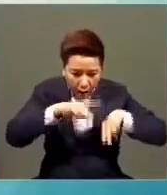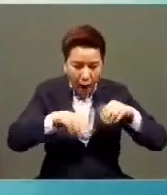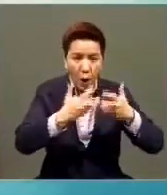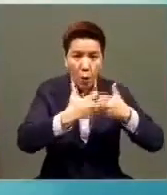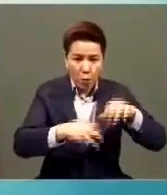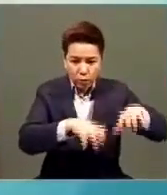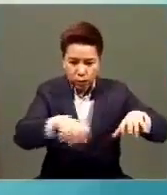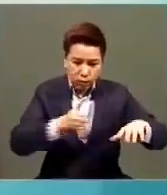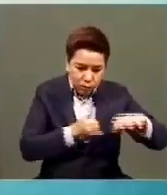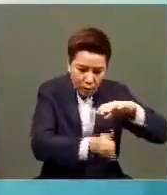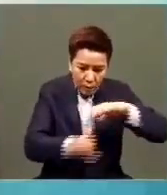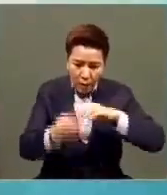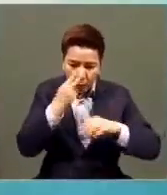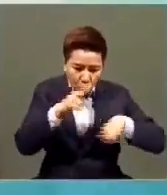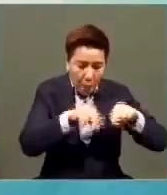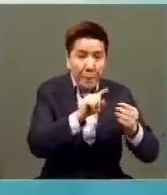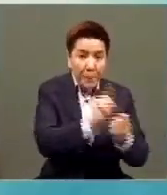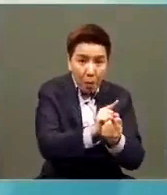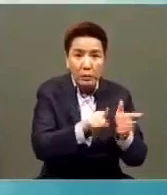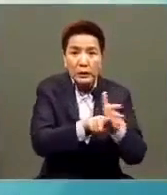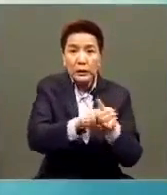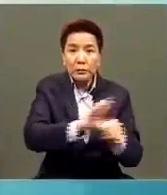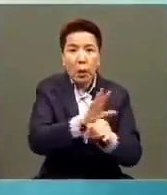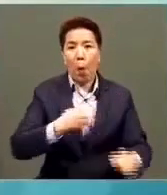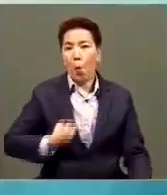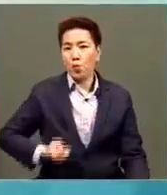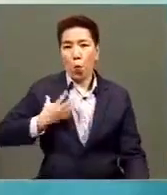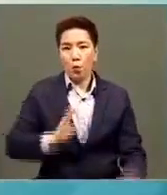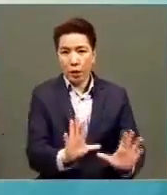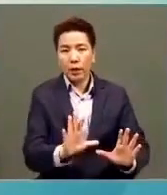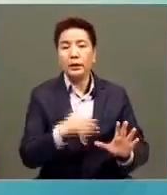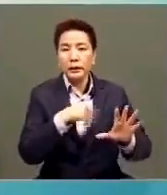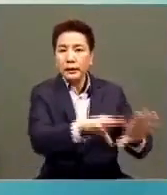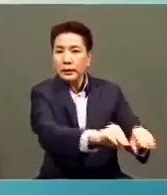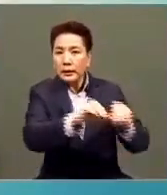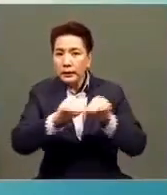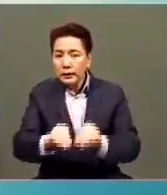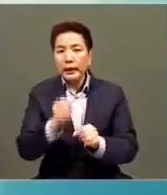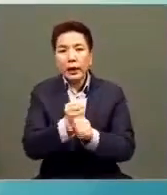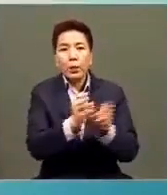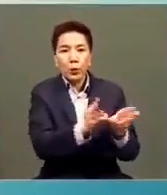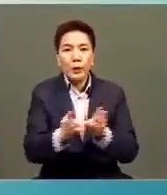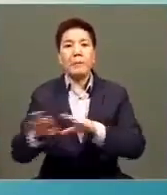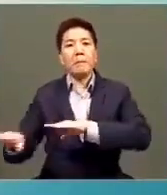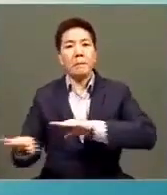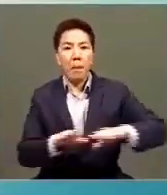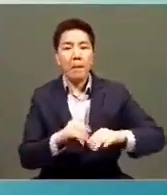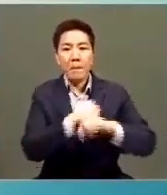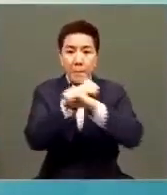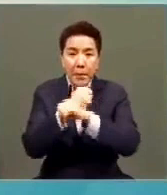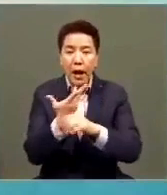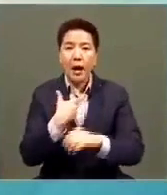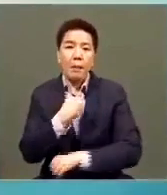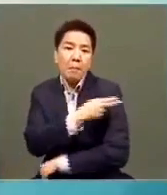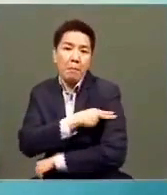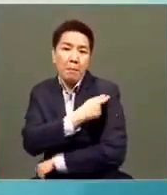ยังมีอยู่ตลอดเวลาถ้าค้นแล้วเจอไม่ตกใจแต่เราจะต้องเตรียมมาตรการรองรับให้พร้อมไม่ว่าจะเป็นโร